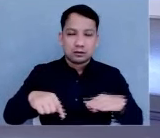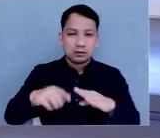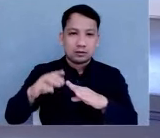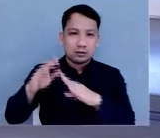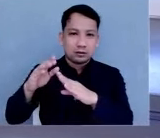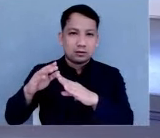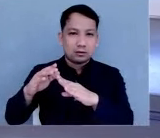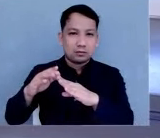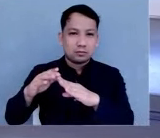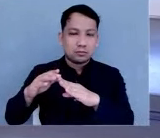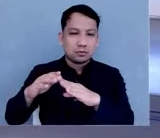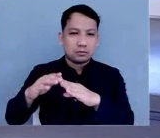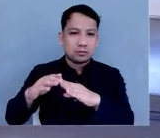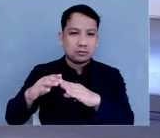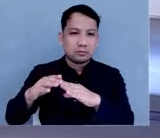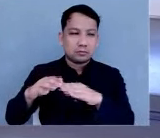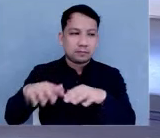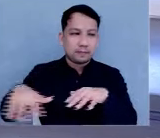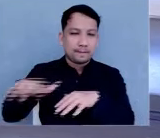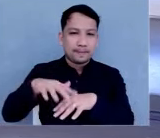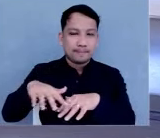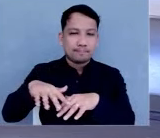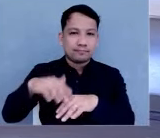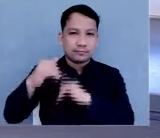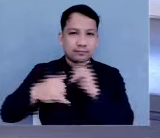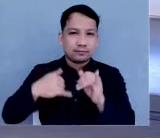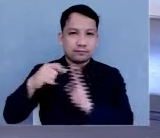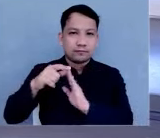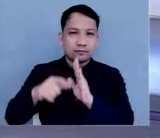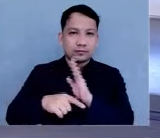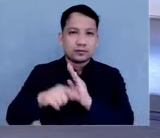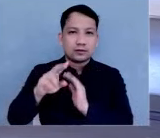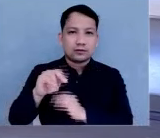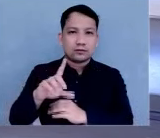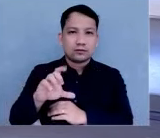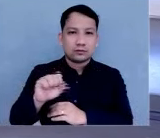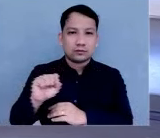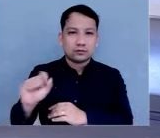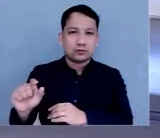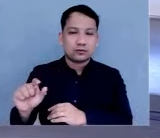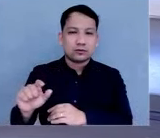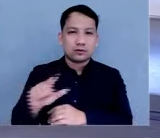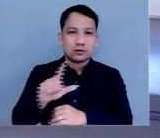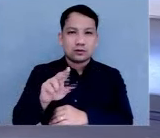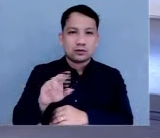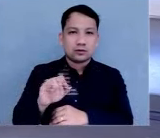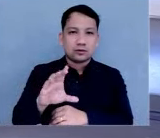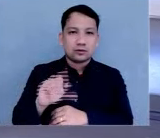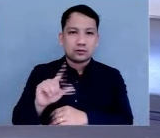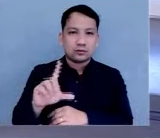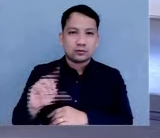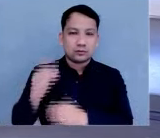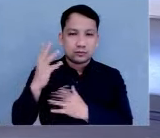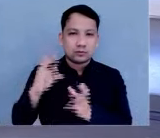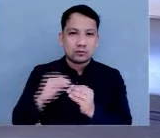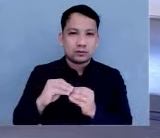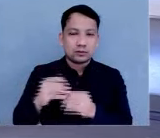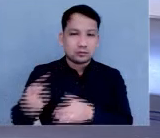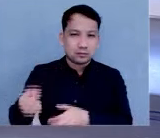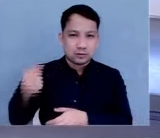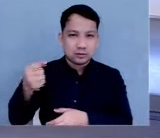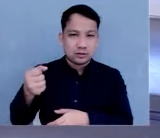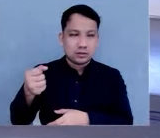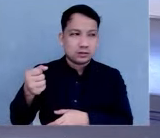naka-high tide. At sa international law at sa UNCLOS, ang high tide elevation ay maaring angkinin ng isang